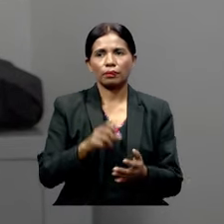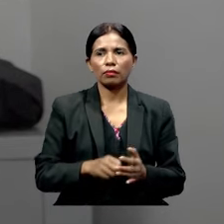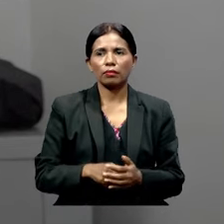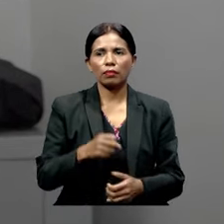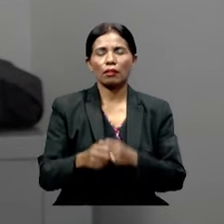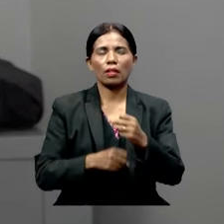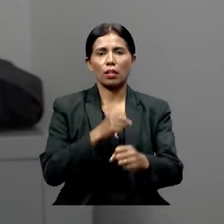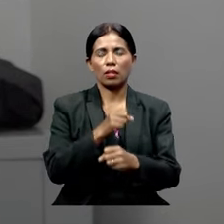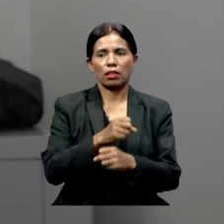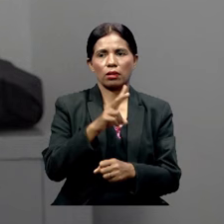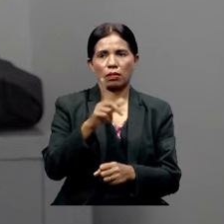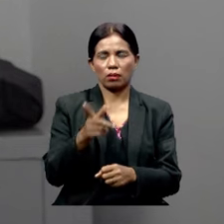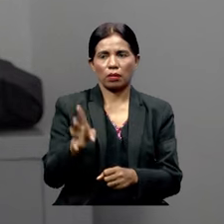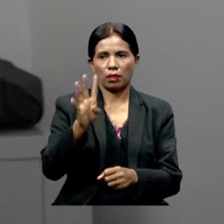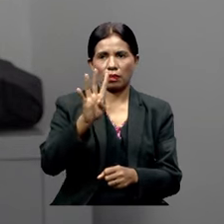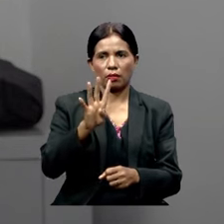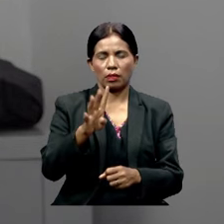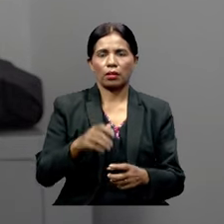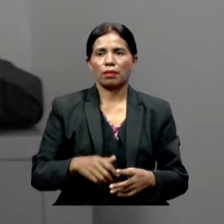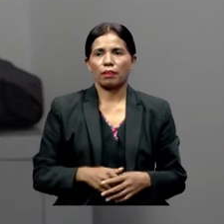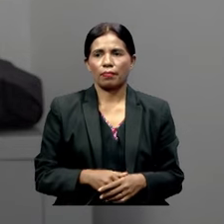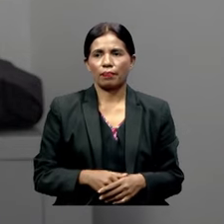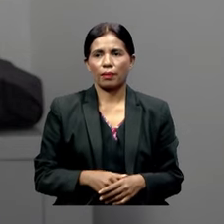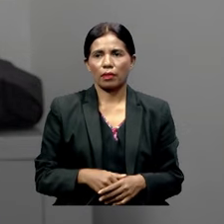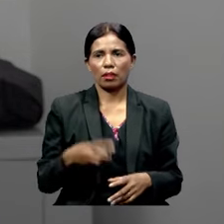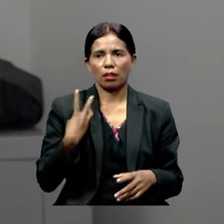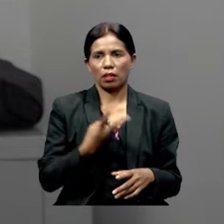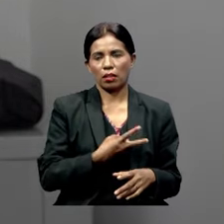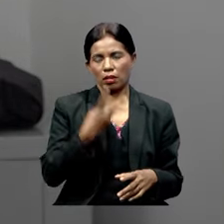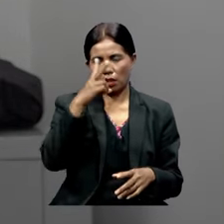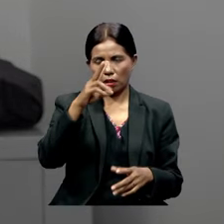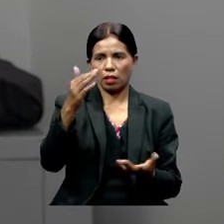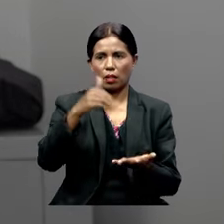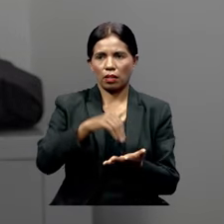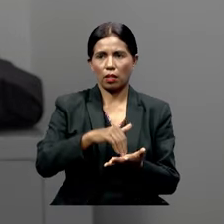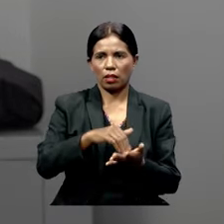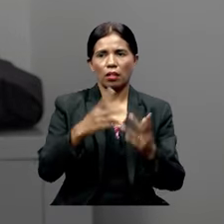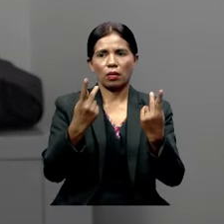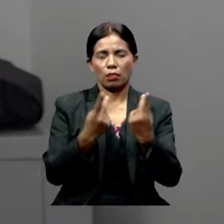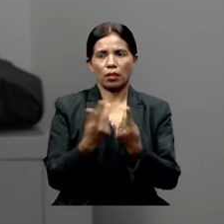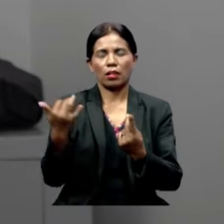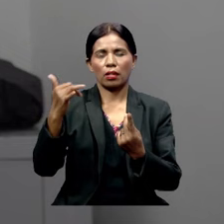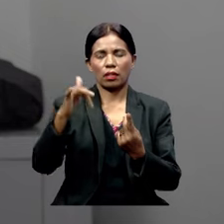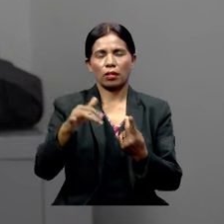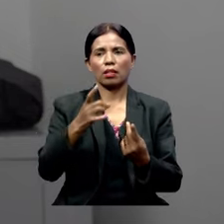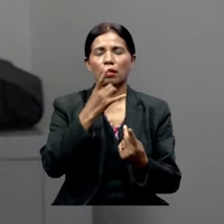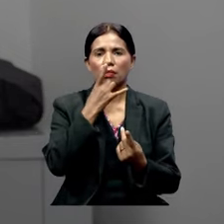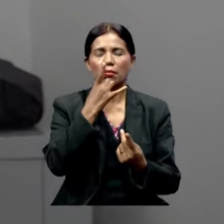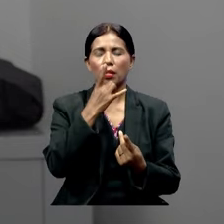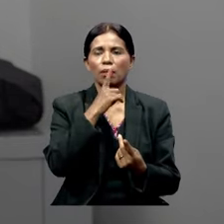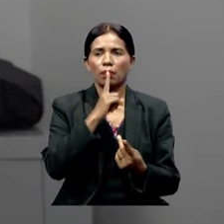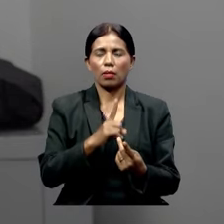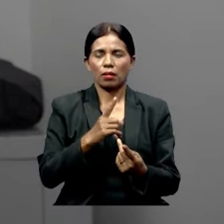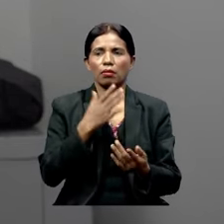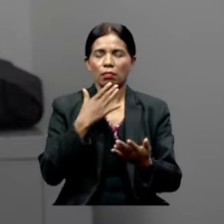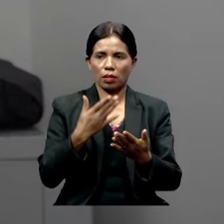tina 2024 ne hanu te se hare fila fale sa kompanya ser ia lampu merah balu ne be ki tare